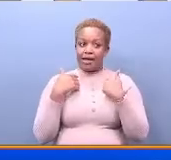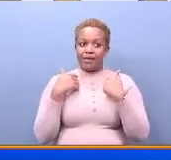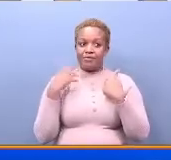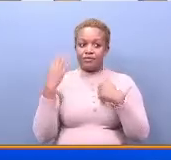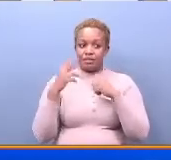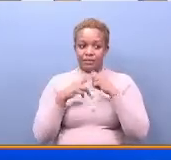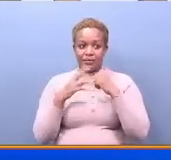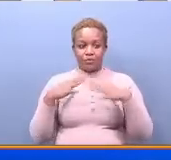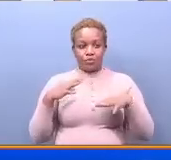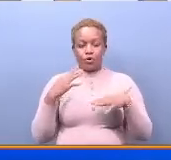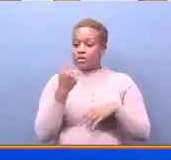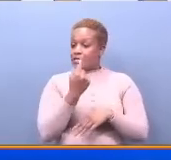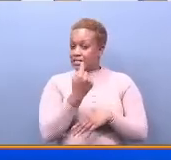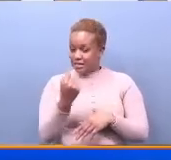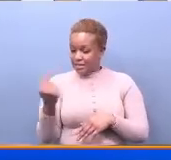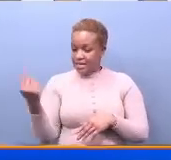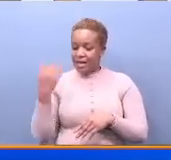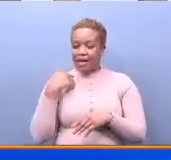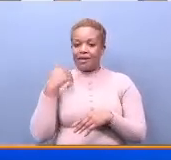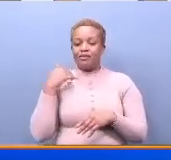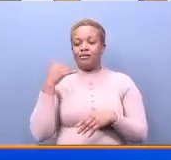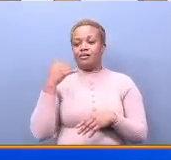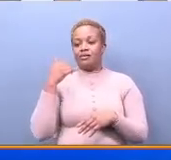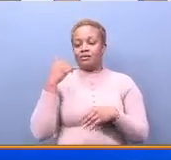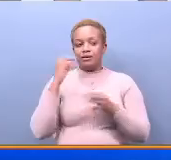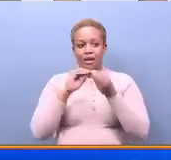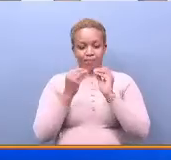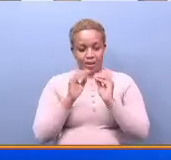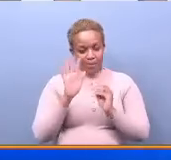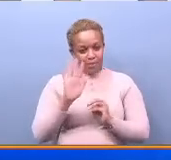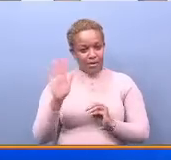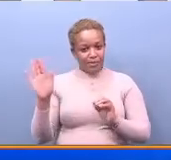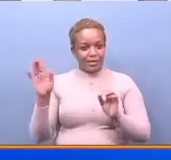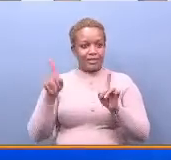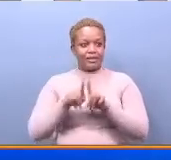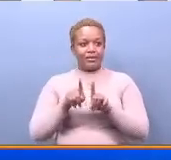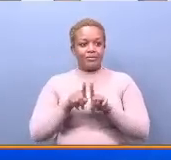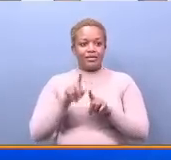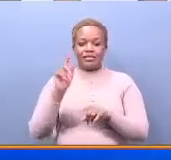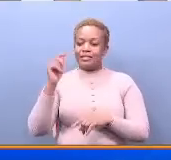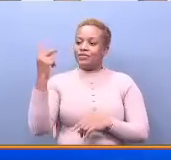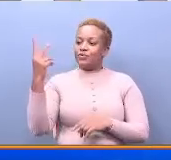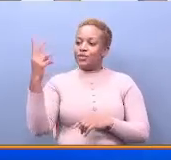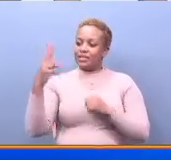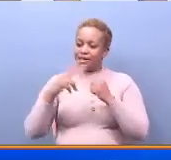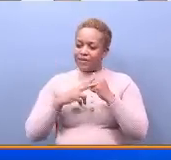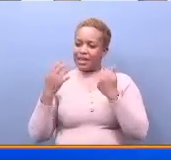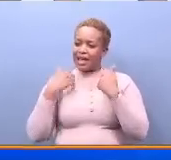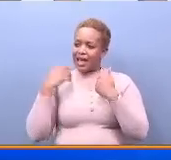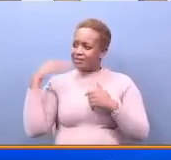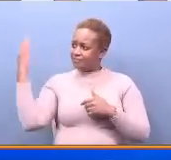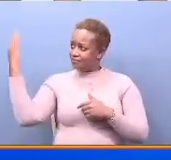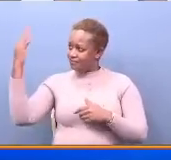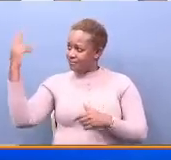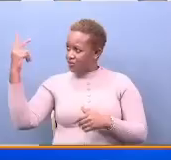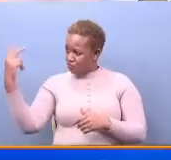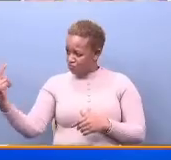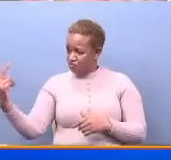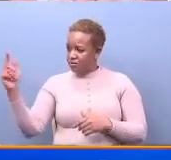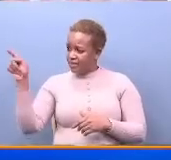na namba yake. Hakuna mtu alikuwa na simu. Impeachment ikiendelea, TV 47 imeleka screen mbili. Kule